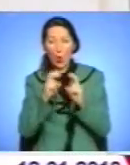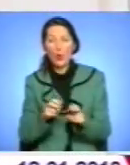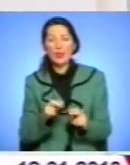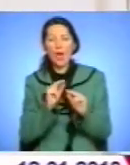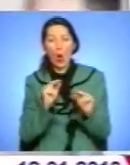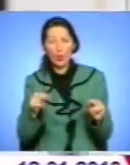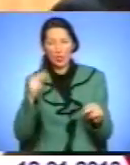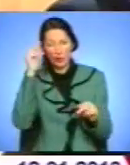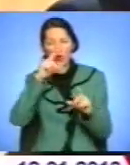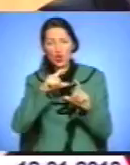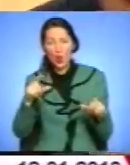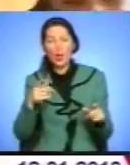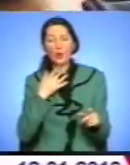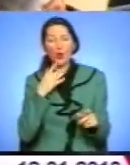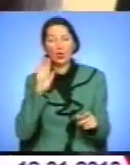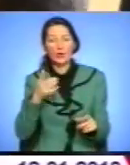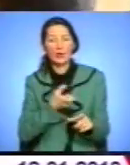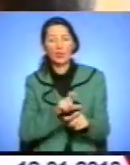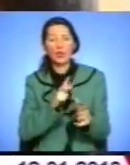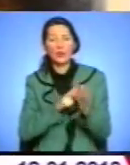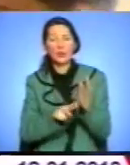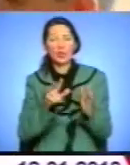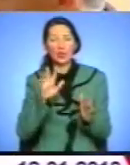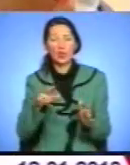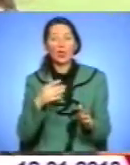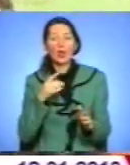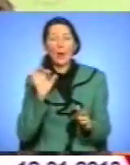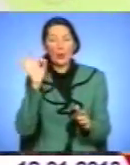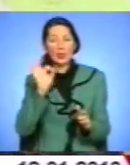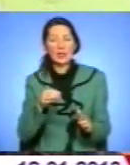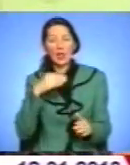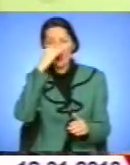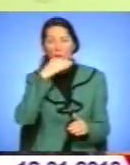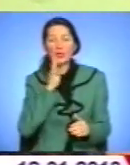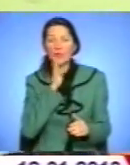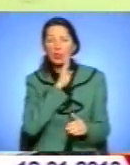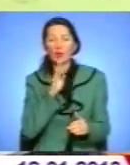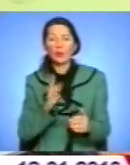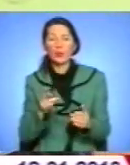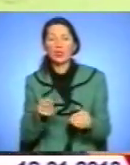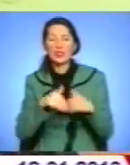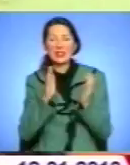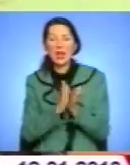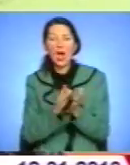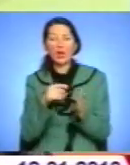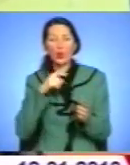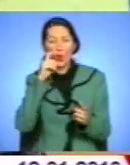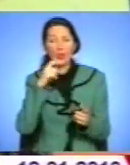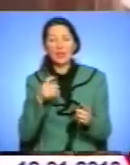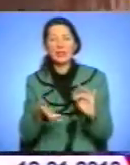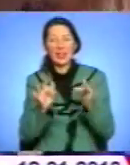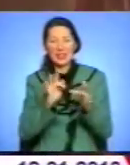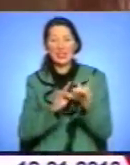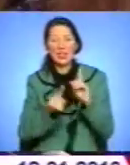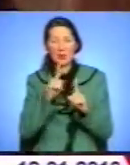закладів проголосувало більш ніж 84% батьків під час загальноукраїнських батьківських інтернет-зборів. Фахівців для